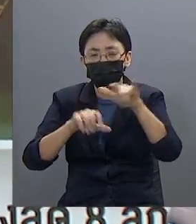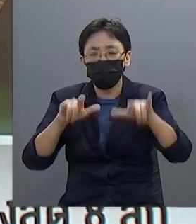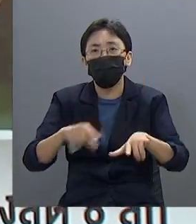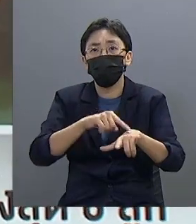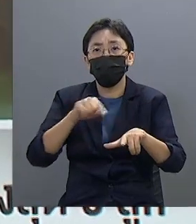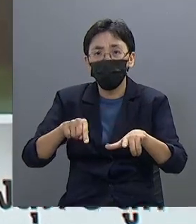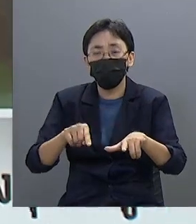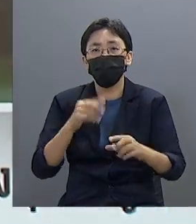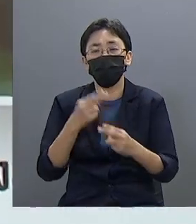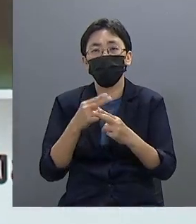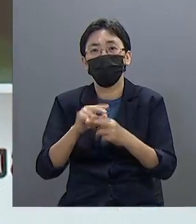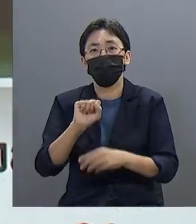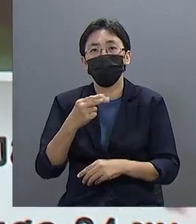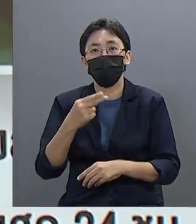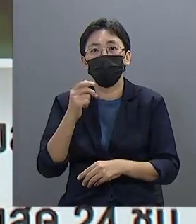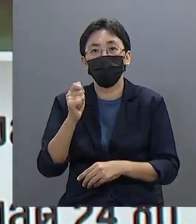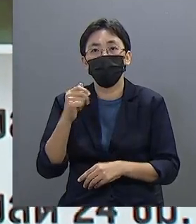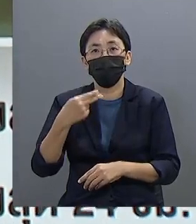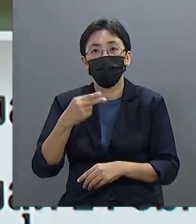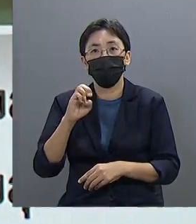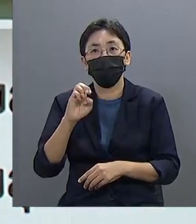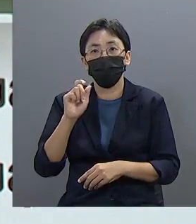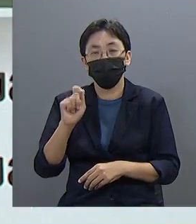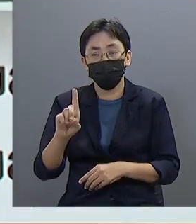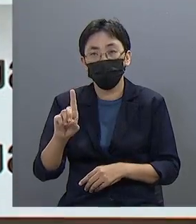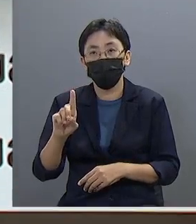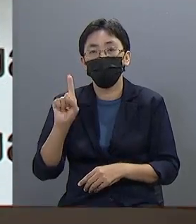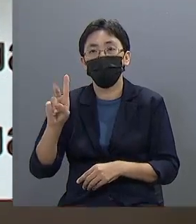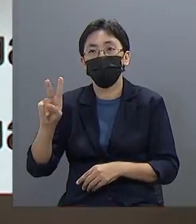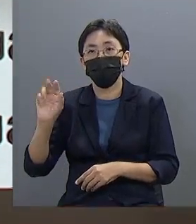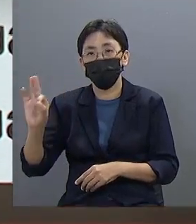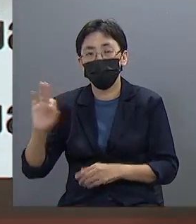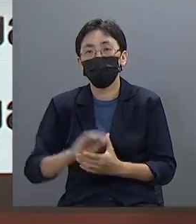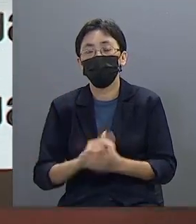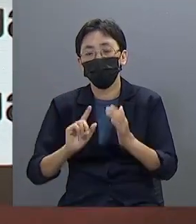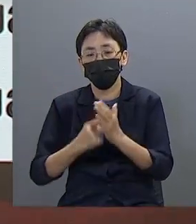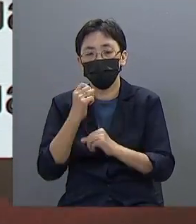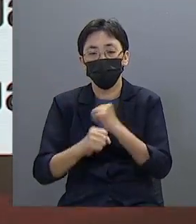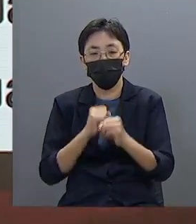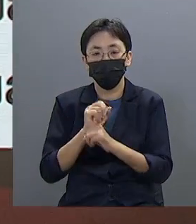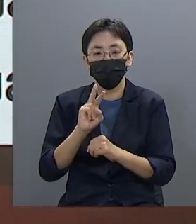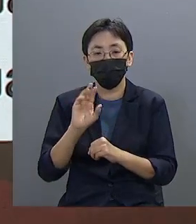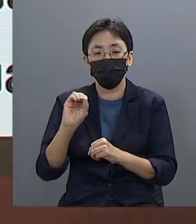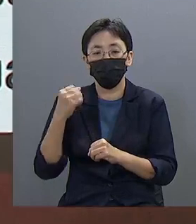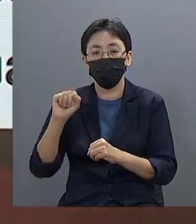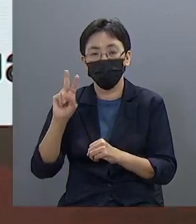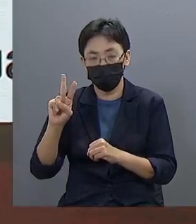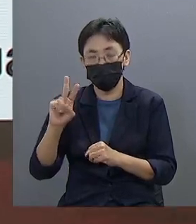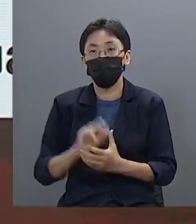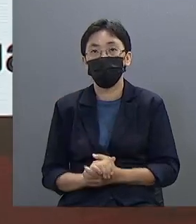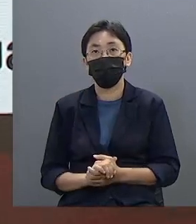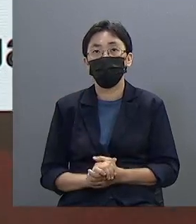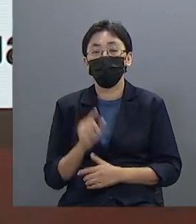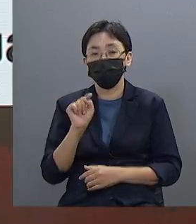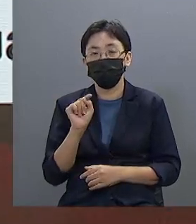นี้ค่ะชาฮิด129นะคะโดรนรุ่นนี้เขาเปิดตัวตั้งแต่เมื่อปี2012ค่ะโดยมีขีดความสามาร